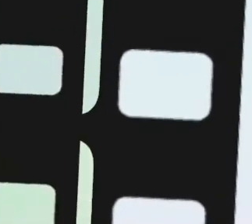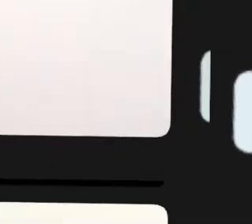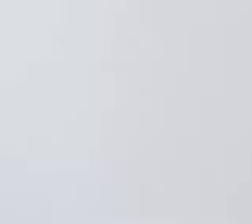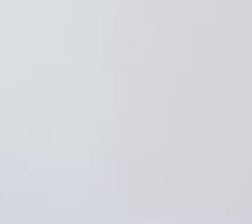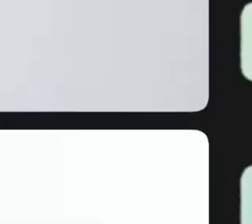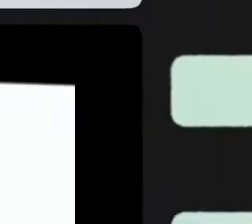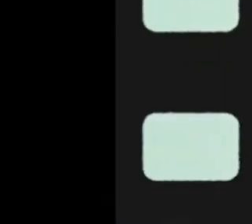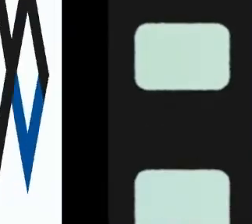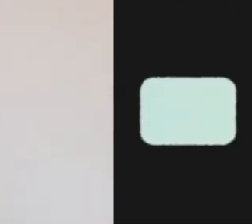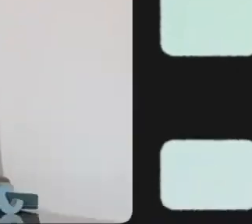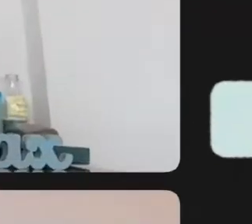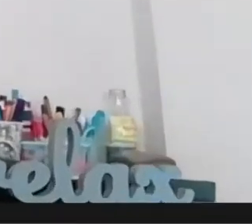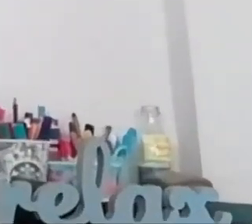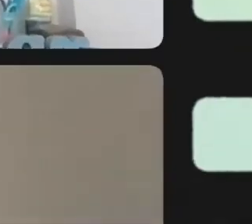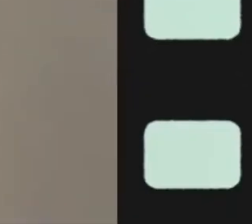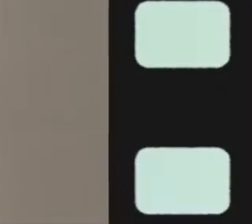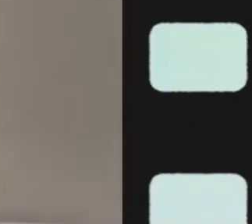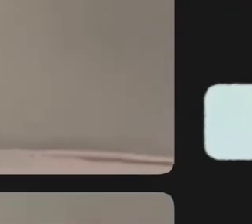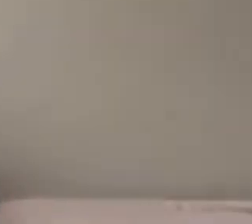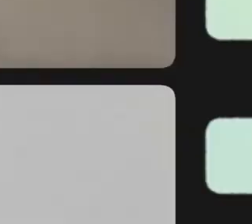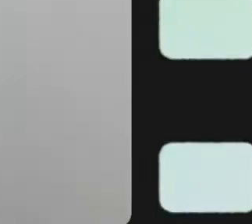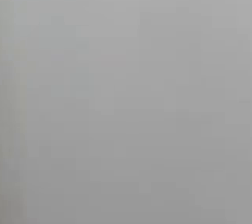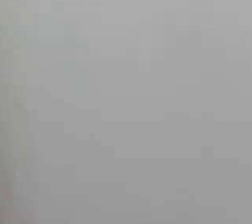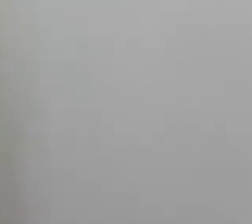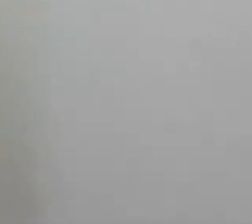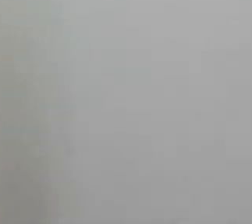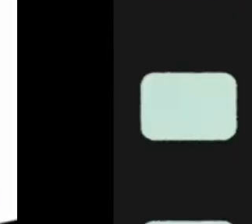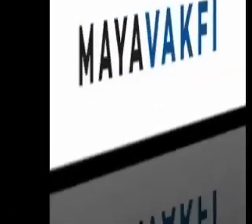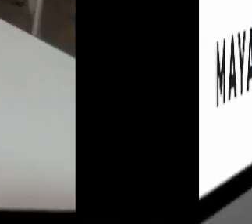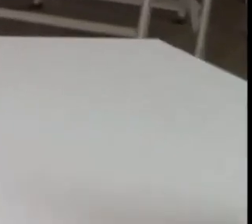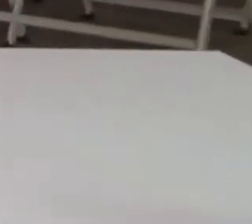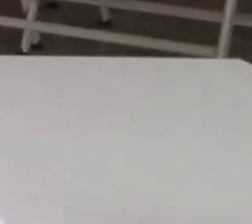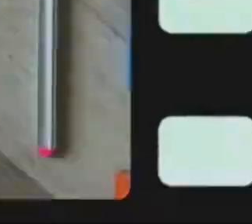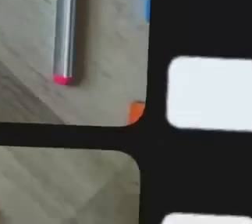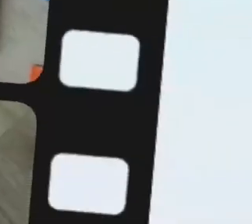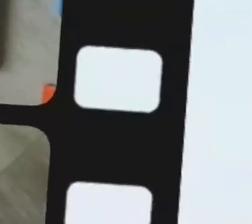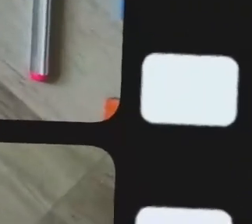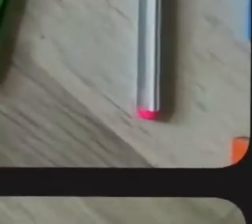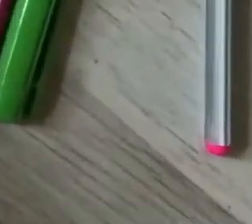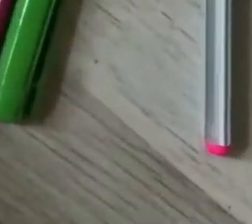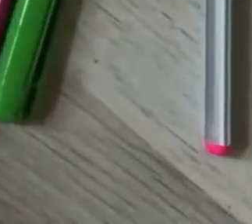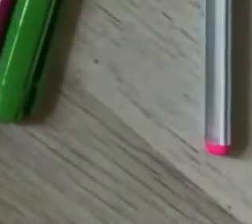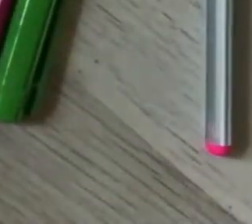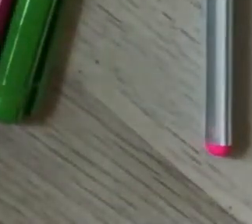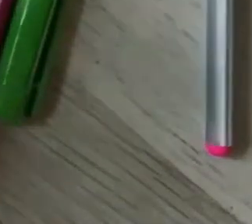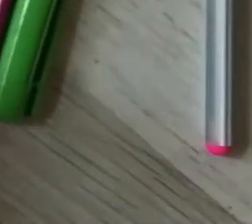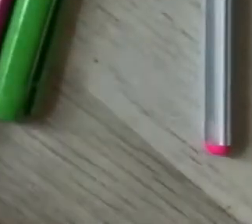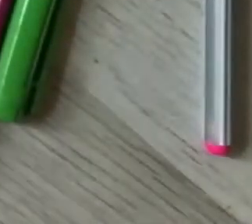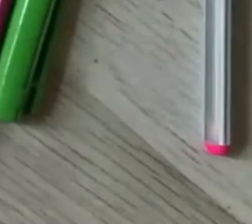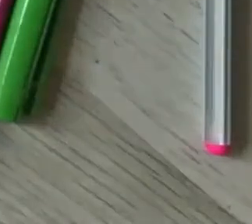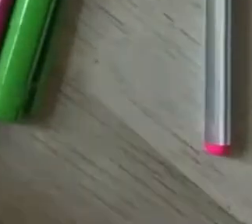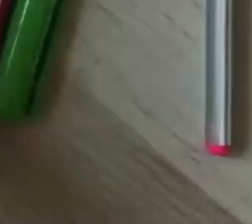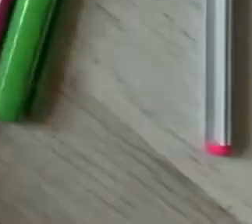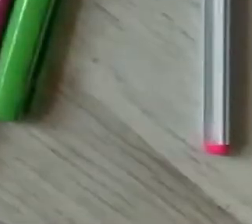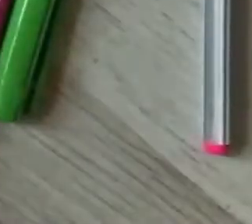Merhaba. Merhaba. Merhaba. Merhaba. Merhaba. Selamun aleyküm.